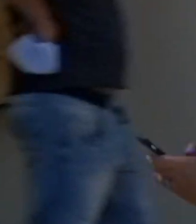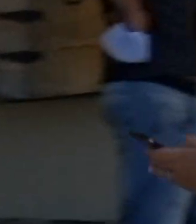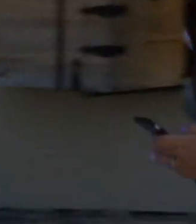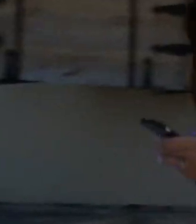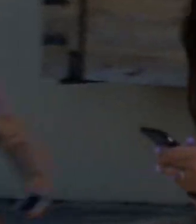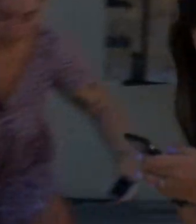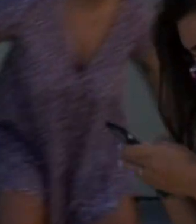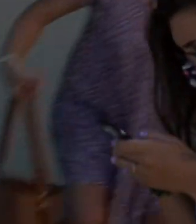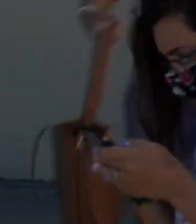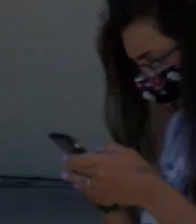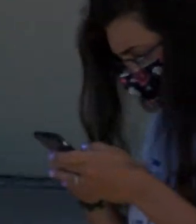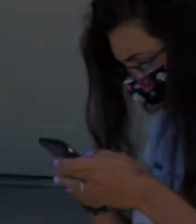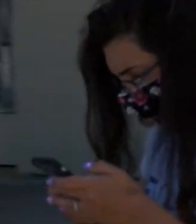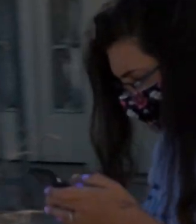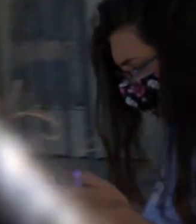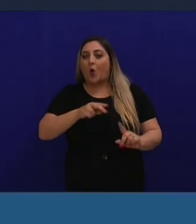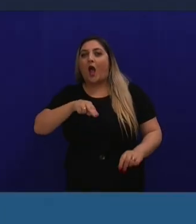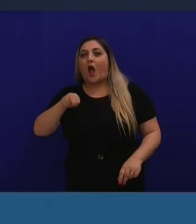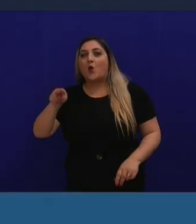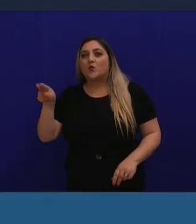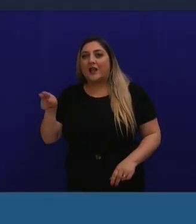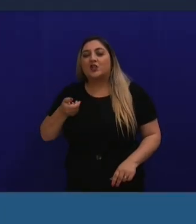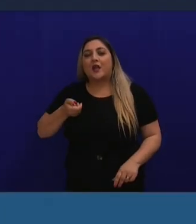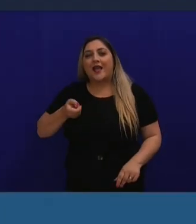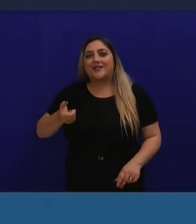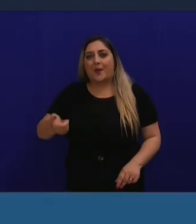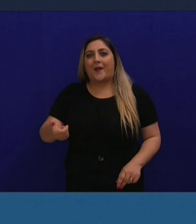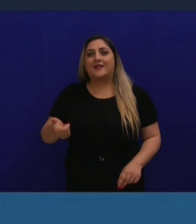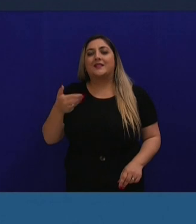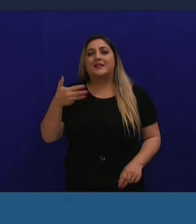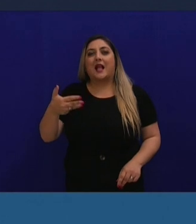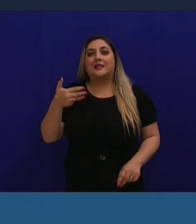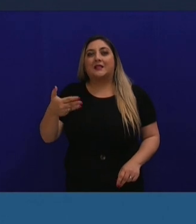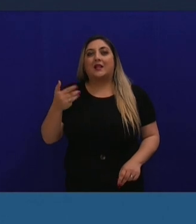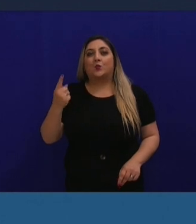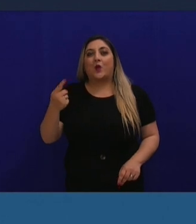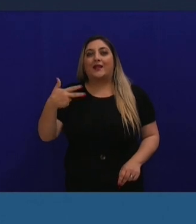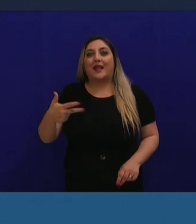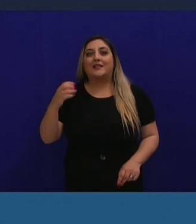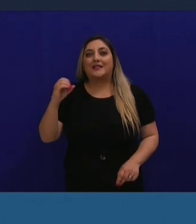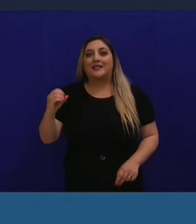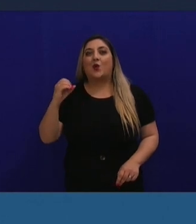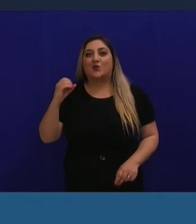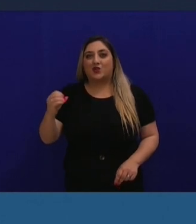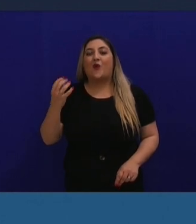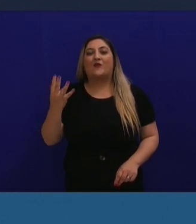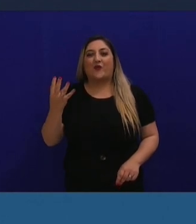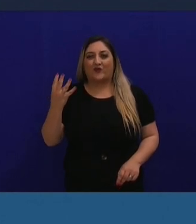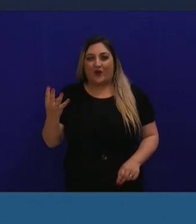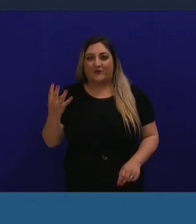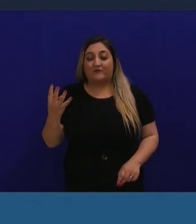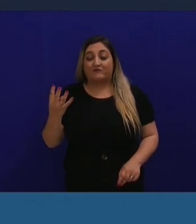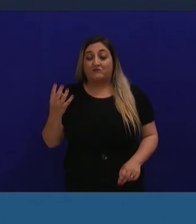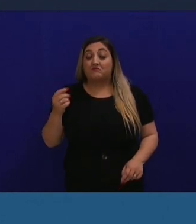kuno t-jina t-għawitt il-ima tal-Fajzer u Moderna. Dwarit ċertifikat tal-facin il-suprendenta s-saxha pubblica għalett kif dan